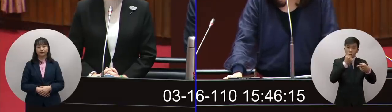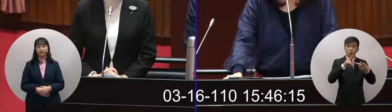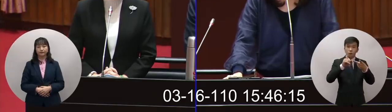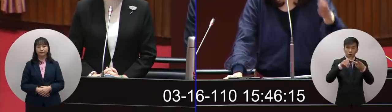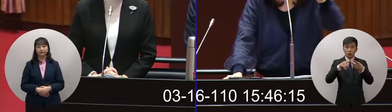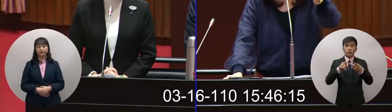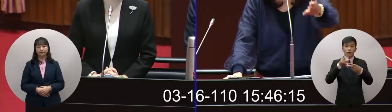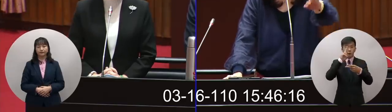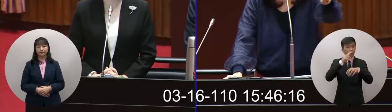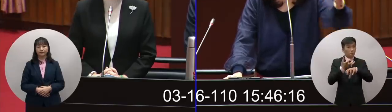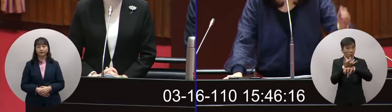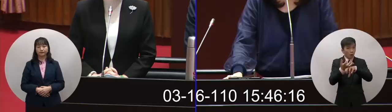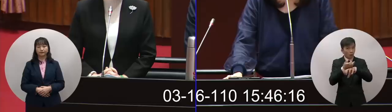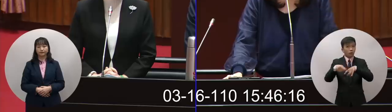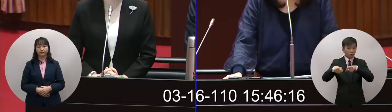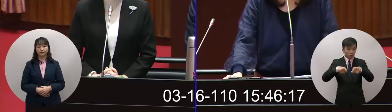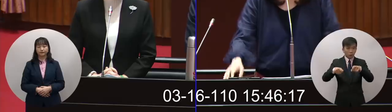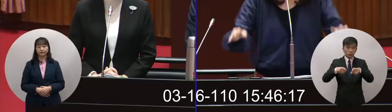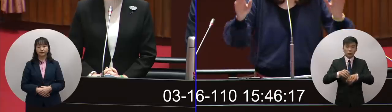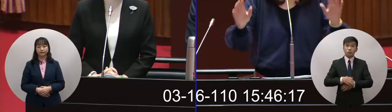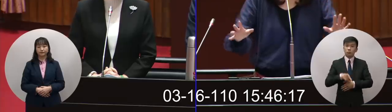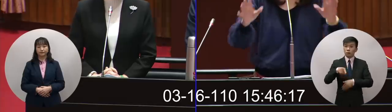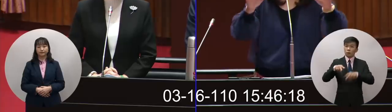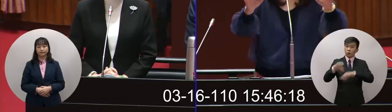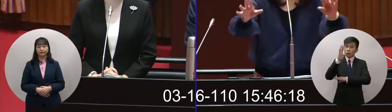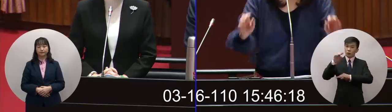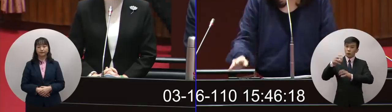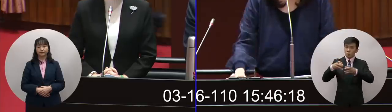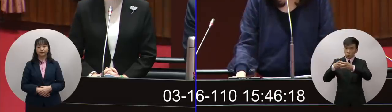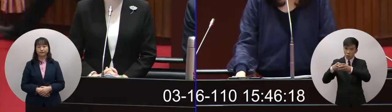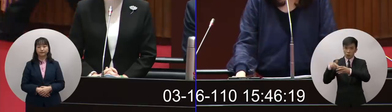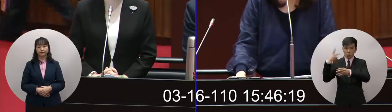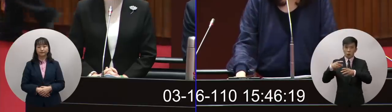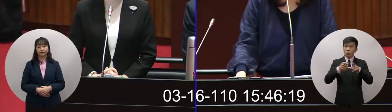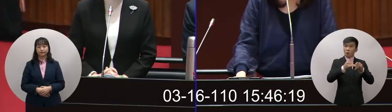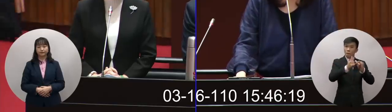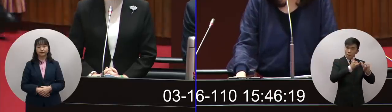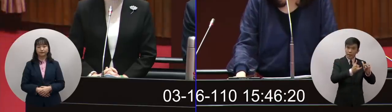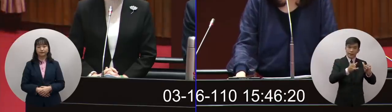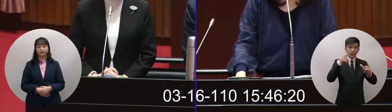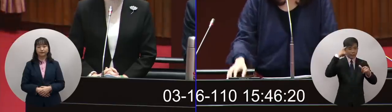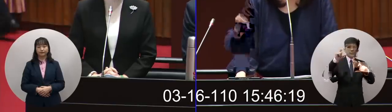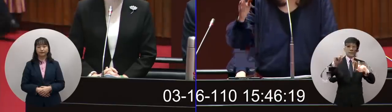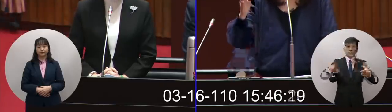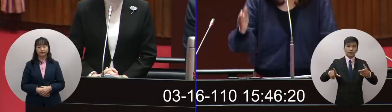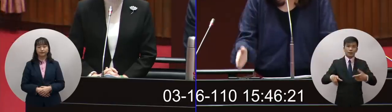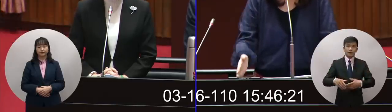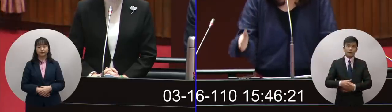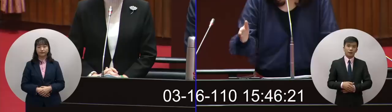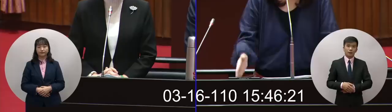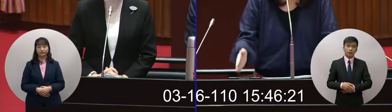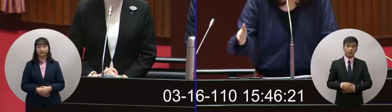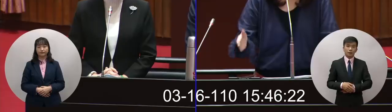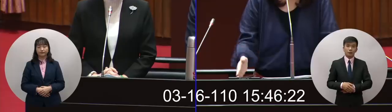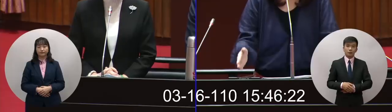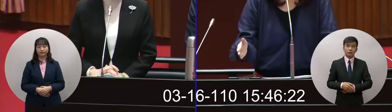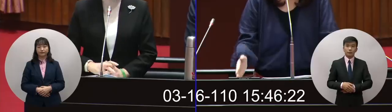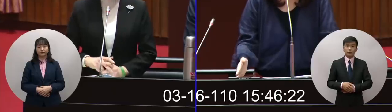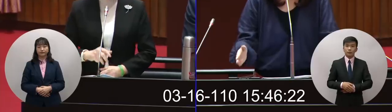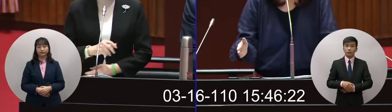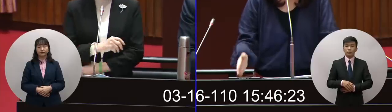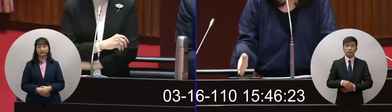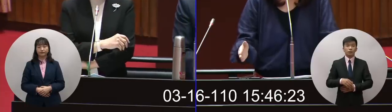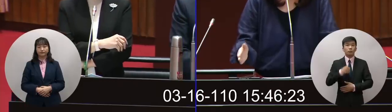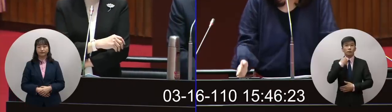策，你所领导的行政团队跟公民投票的诉求是刚好相反的，那么为了奠定民主